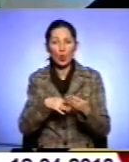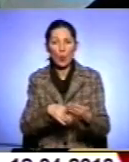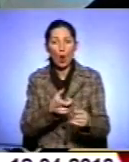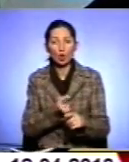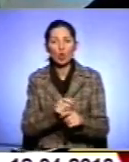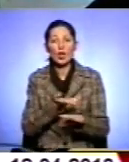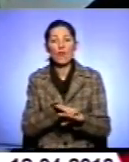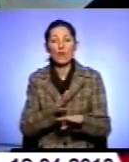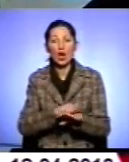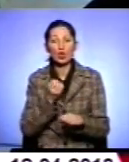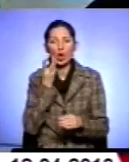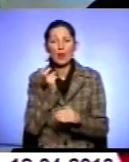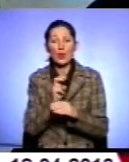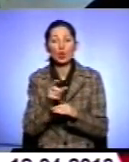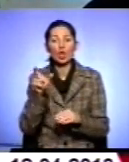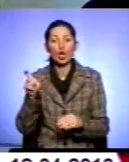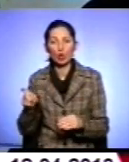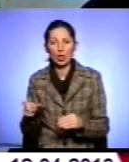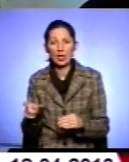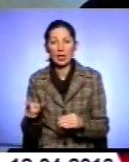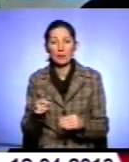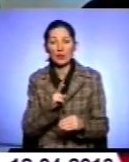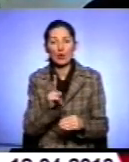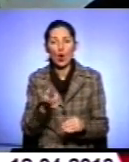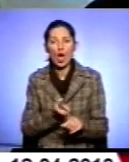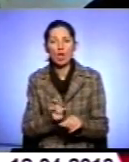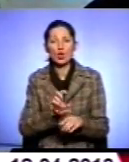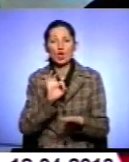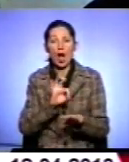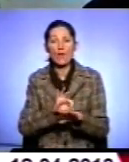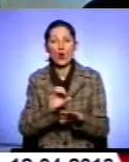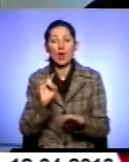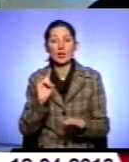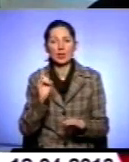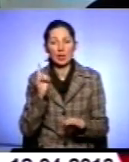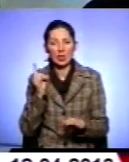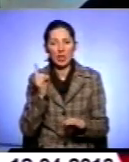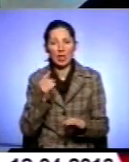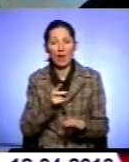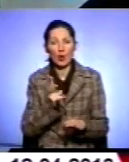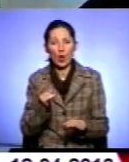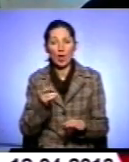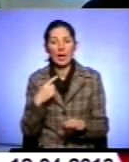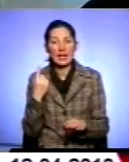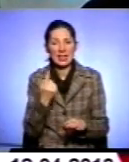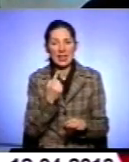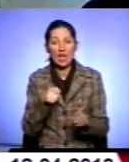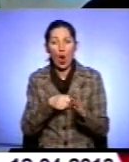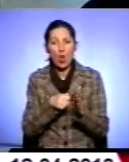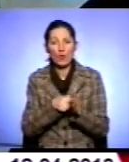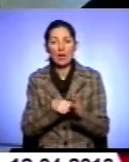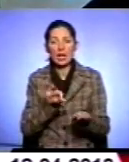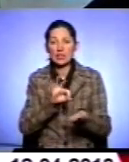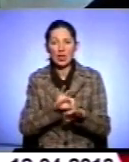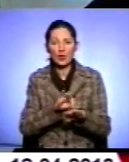коли приходить людина, в якої дуже хвора дитина, в якої єдиний годувальник захворів і